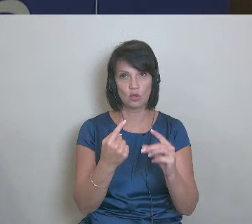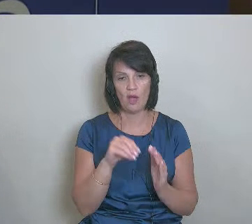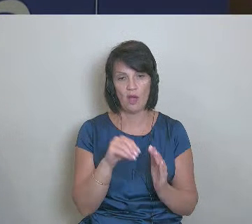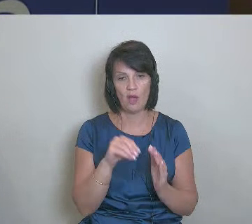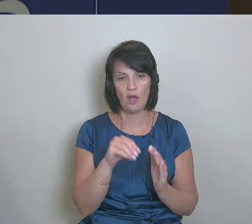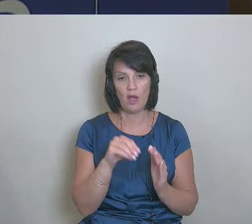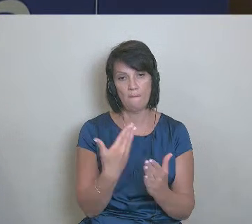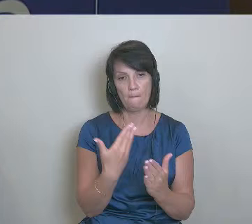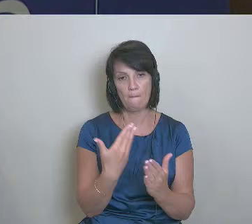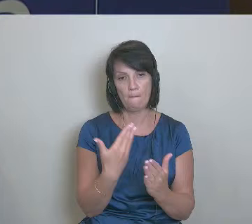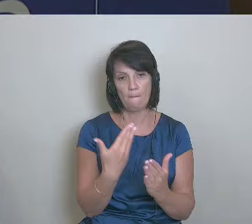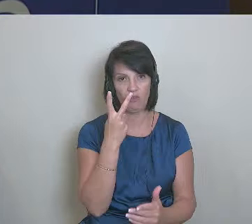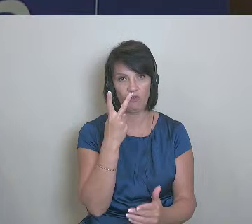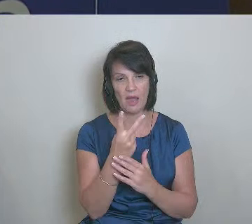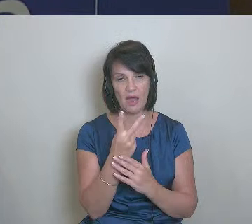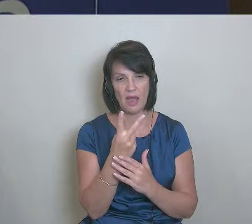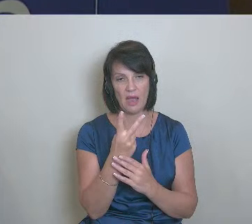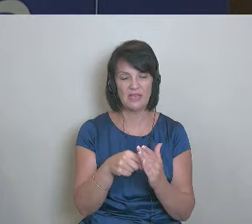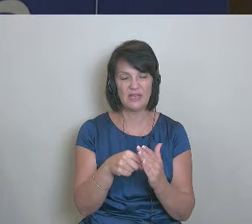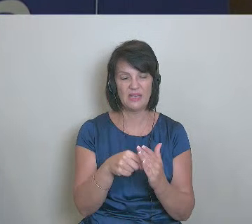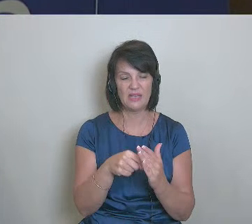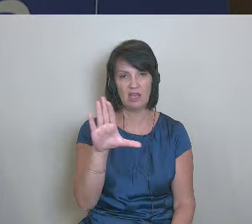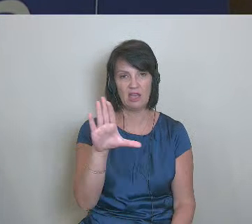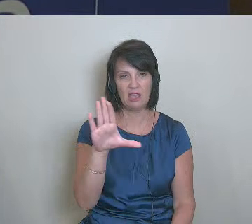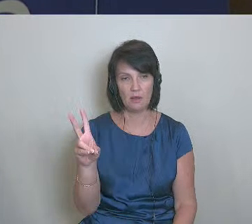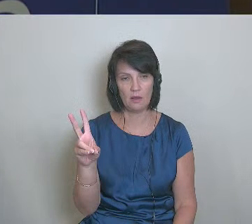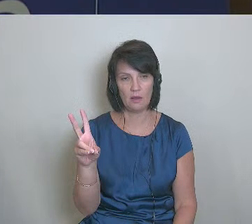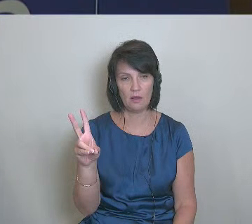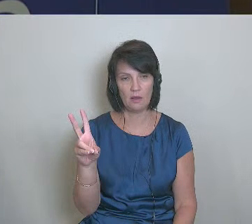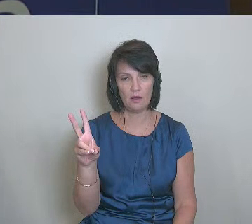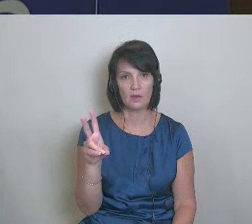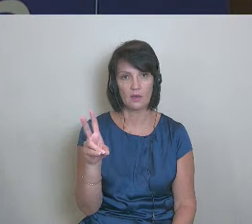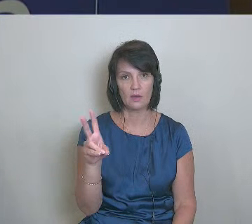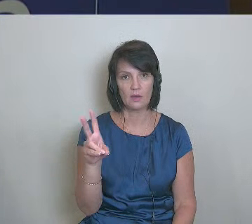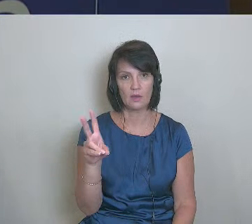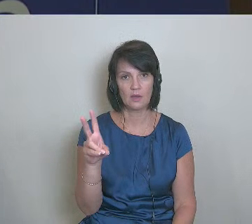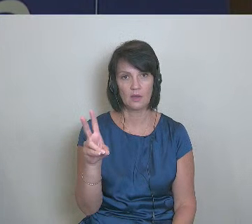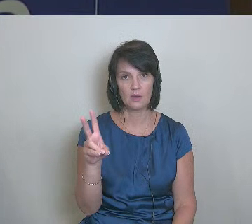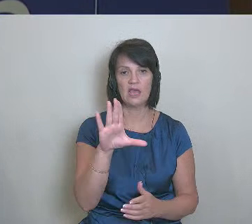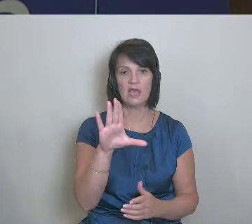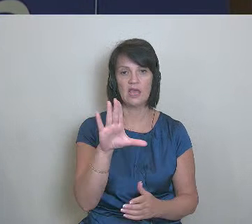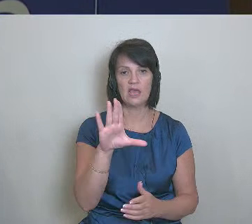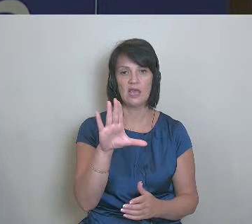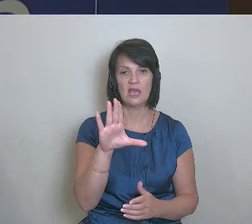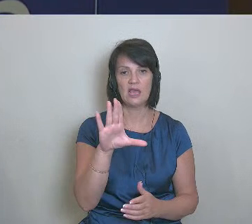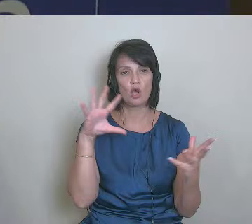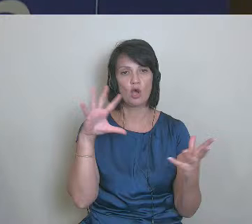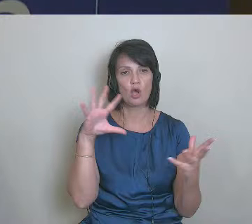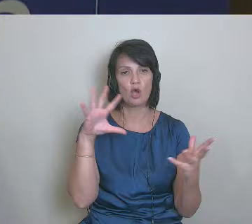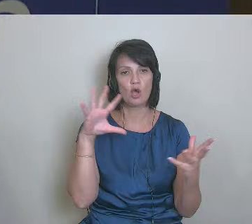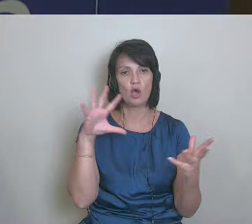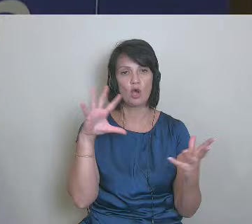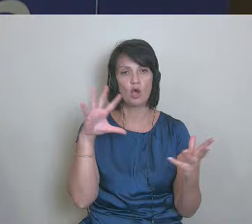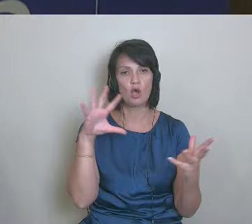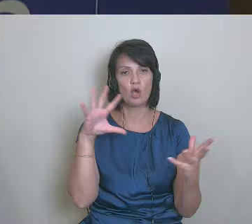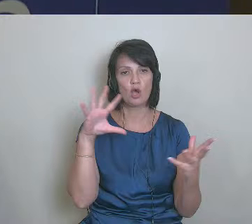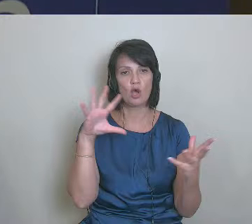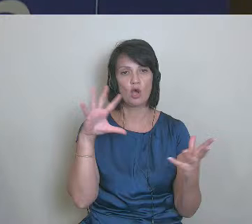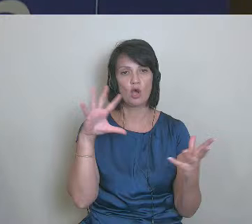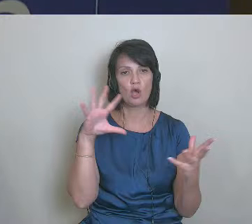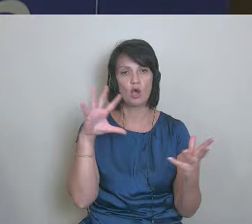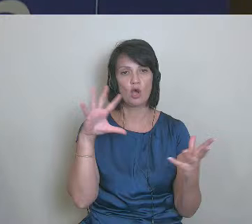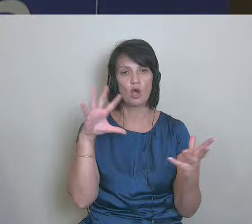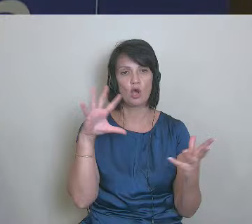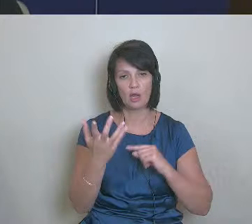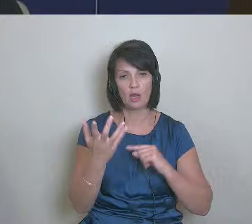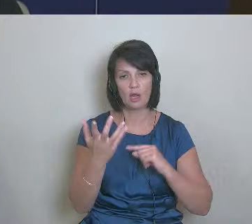voting. От ви Example, бачите, міська you can ТВК, see the city TEC, вона є ТВК, яка which встановлює is the результати TEC, which виборів establishes міської the ради, коли ми говоримо results of the